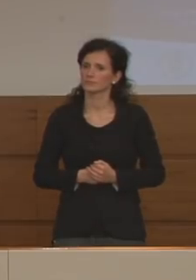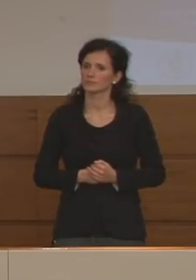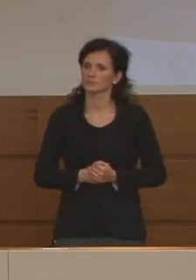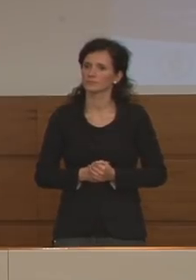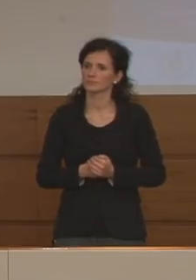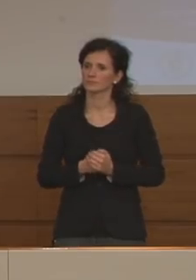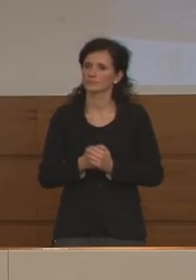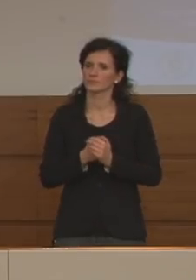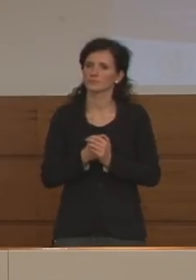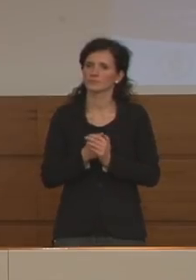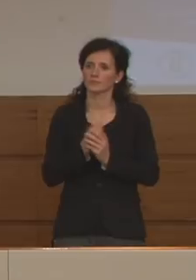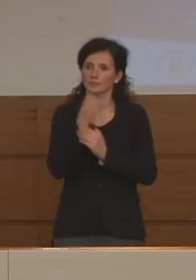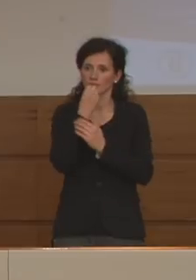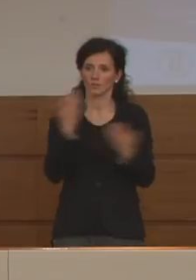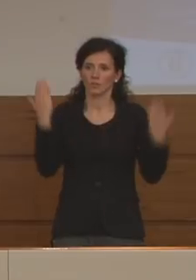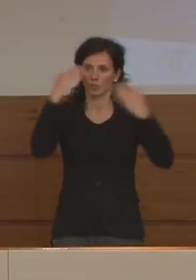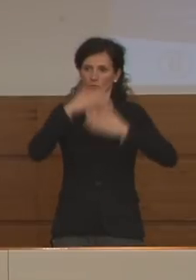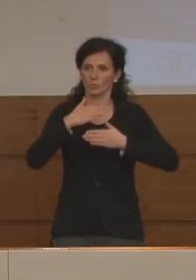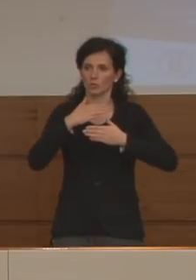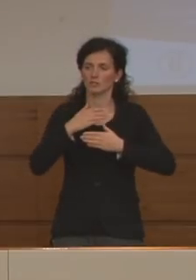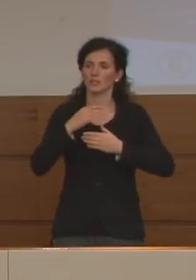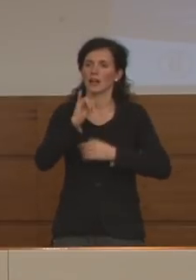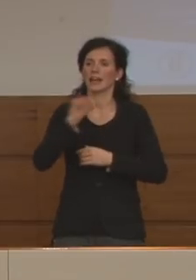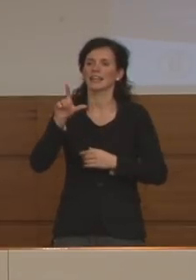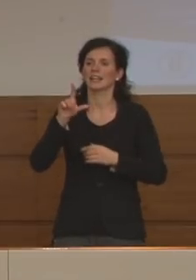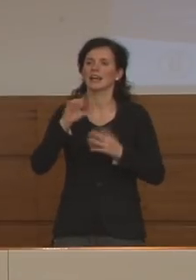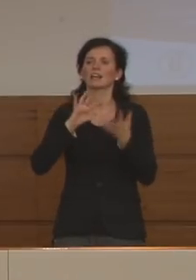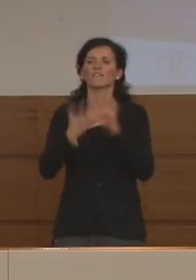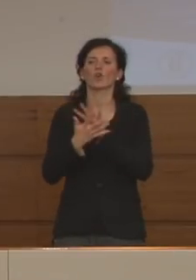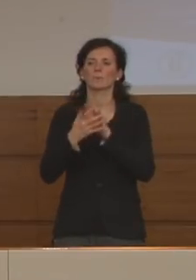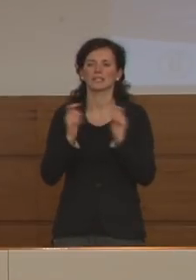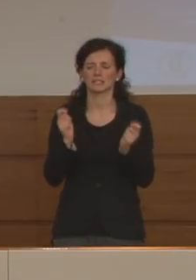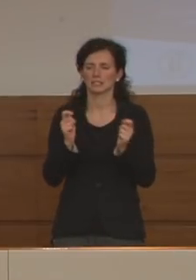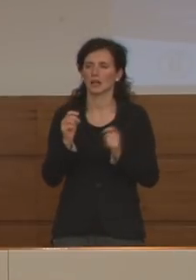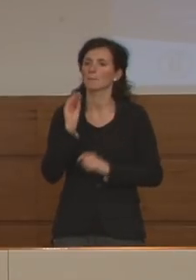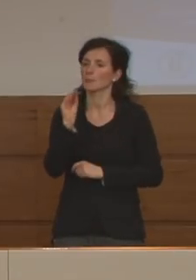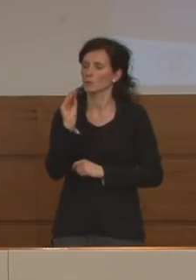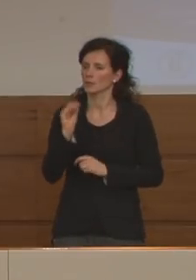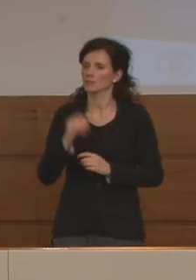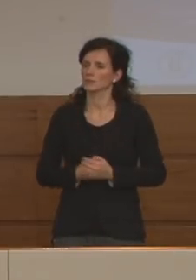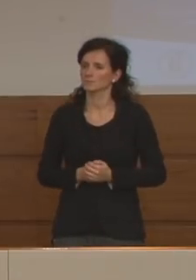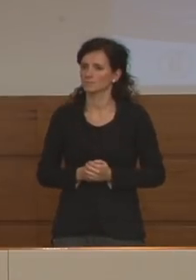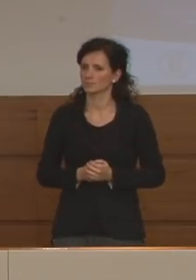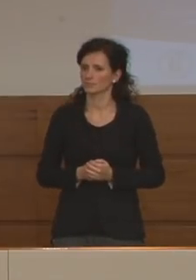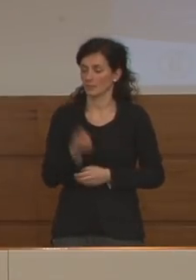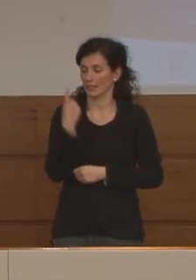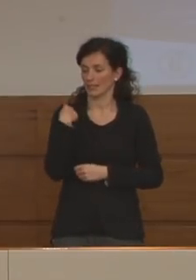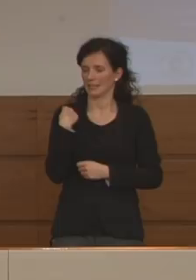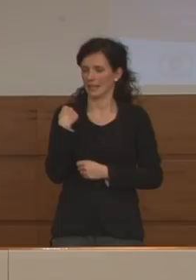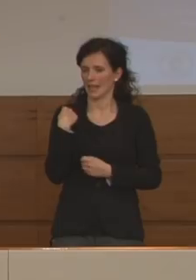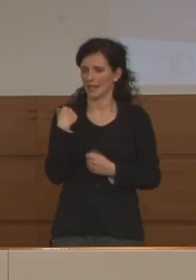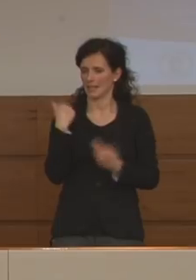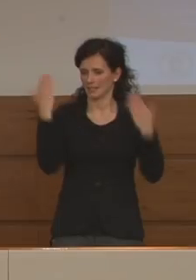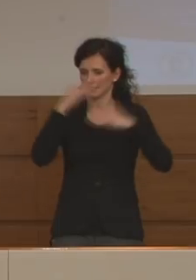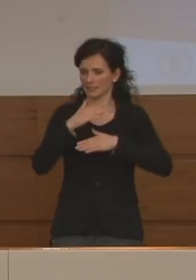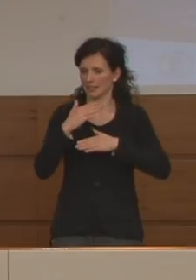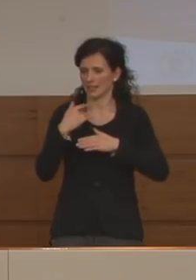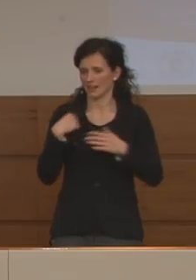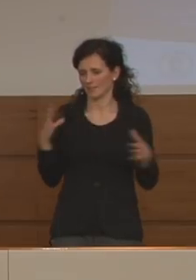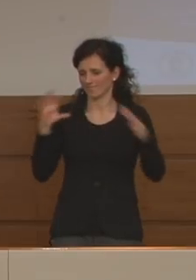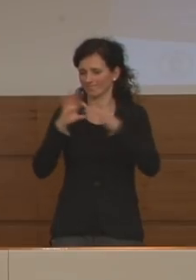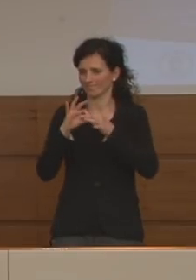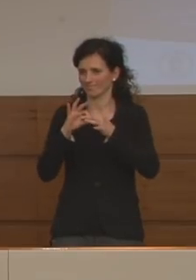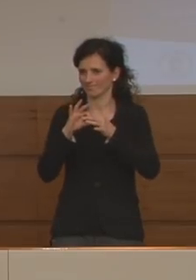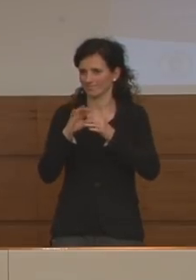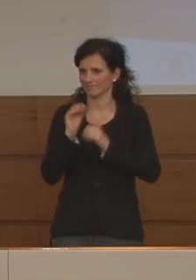buonasera angelo zaccone teodosi per riformista torno su un tema che ho già affrontato ieri con il dottor borrelli mi auguro che nella conferenza di domani